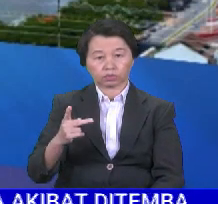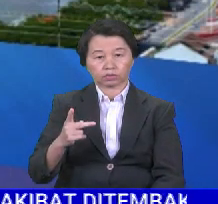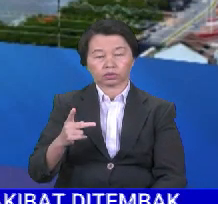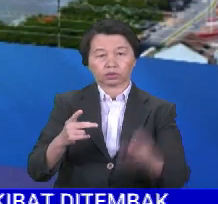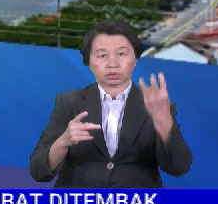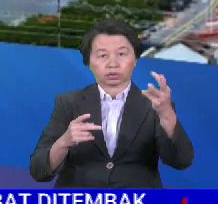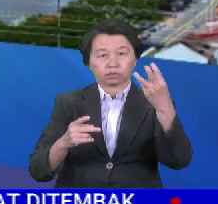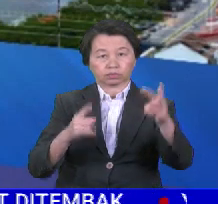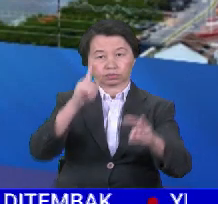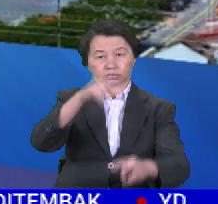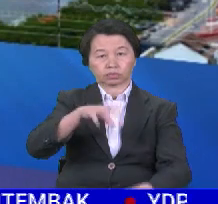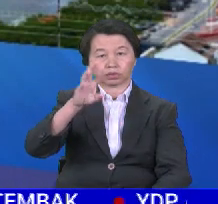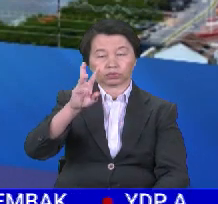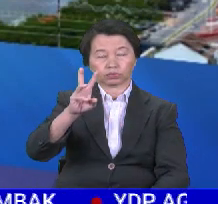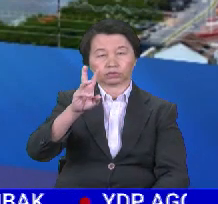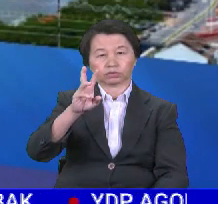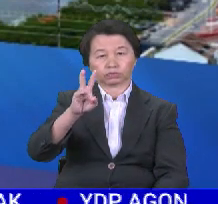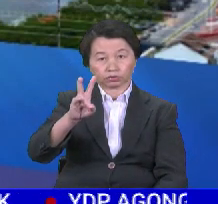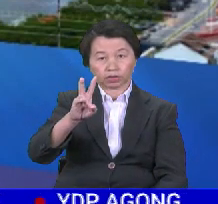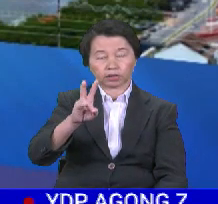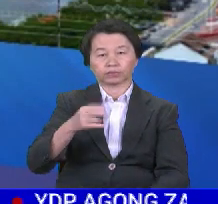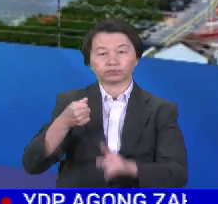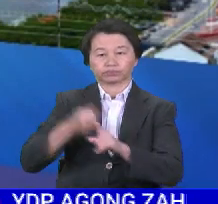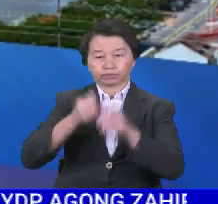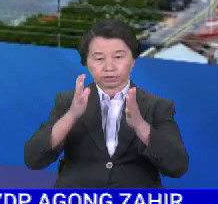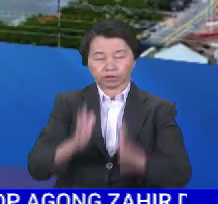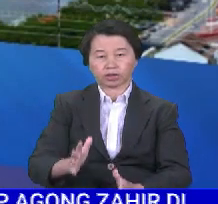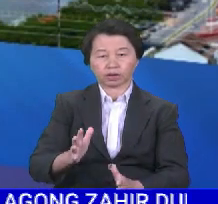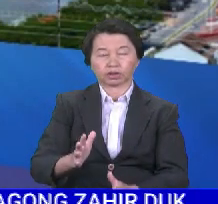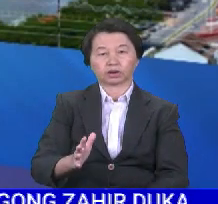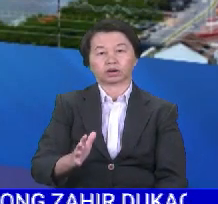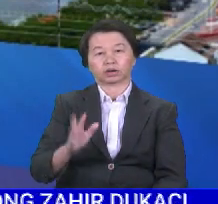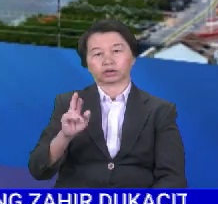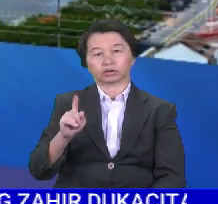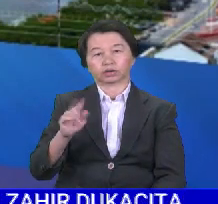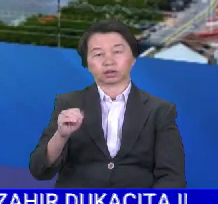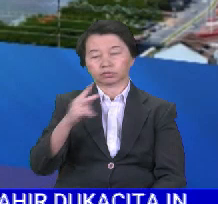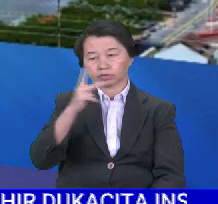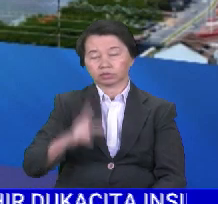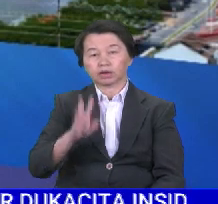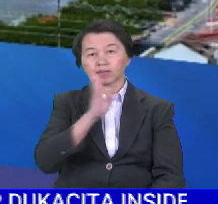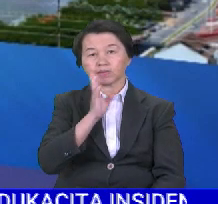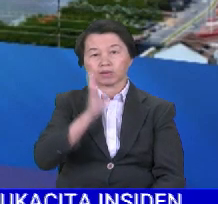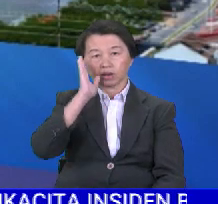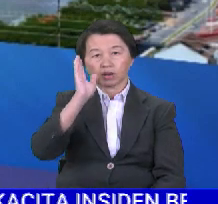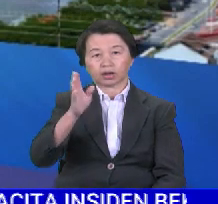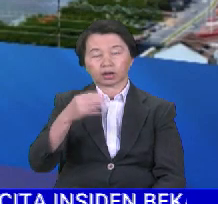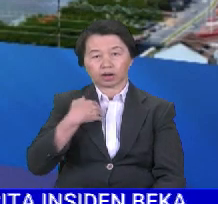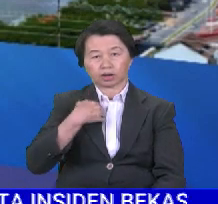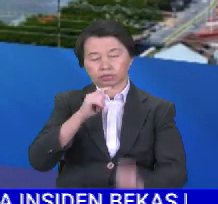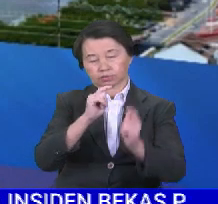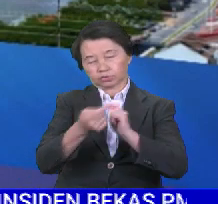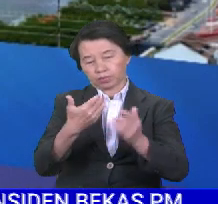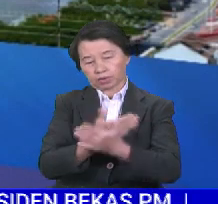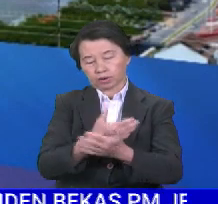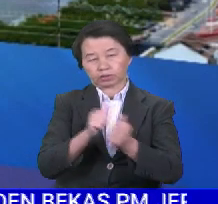pada 16 Julai ini. Pengarah penyiaran Sarawak, Nazrul Hakim Muhammad Noh berkata, rancangan tahun ini bakal disuntik nafas baru